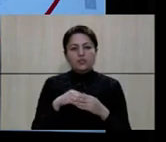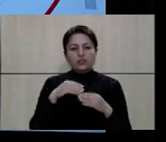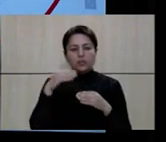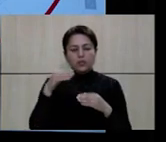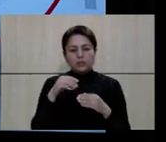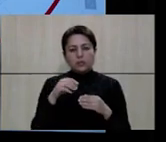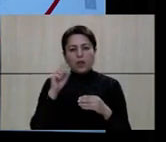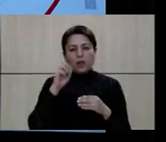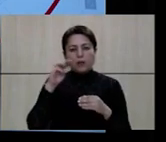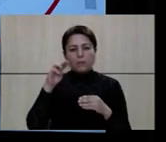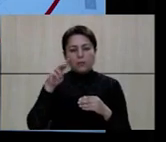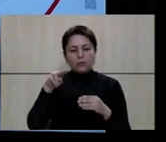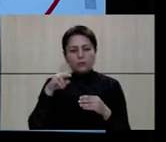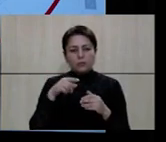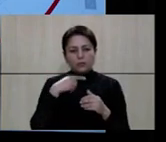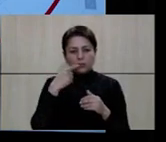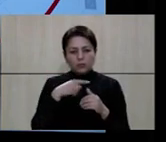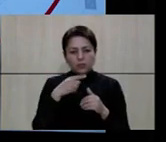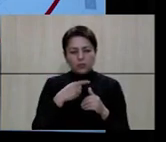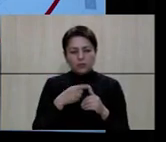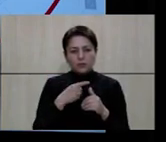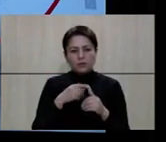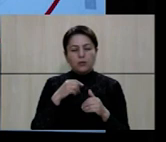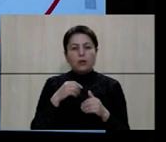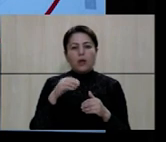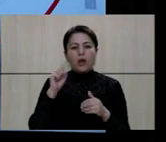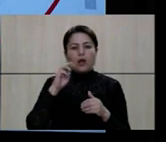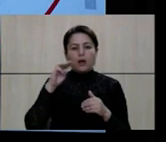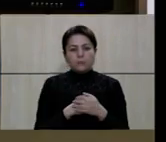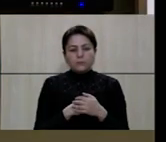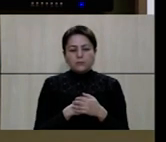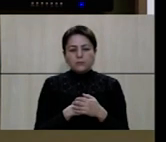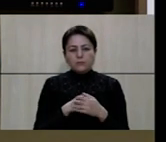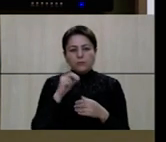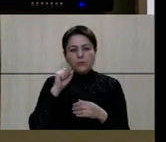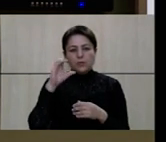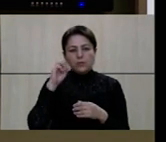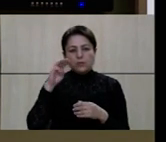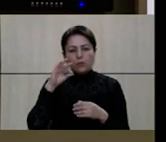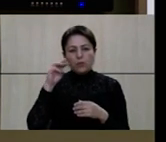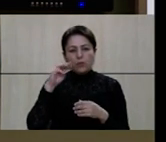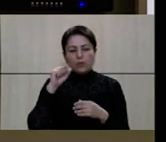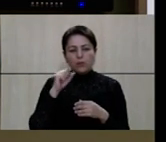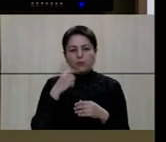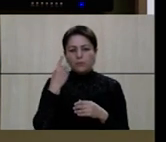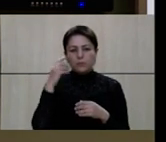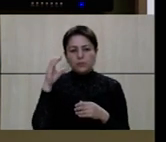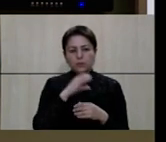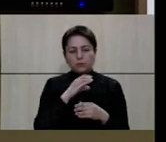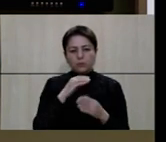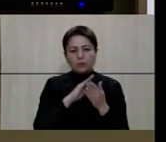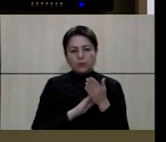atalardi. Demak, amplitudasi katta bo'lsa, tovush qattiq hisoblanadi. Chastota esa 1 sekund